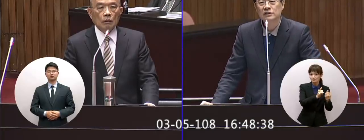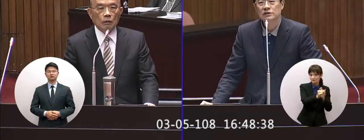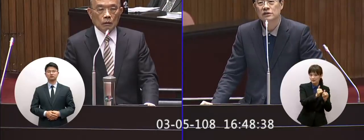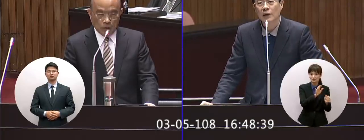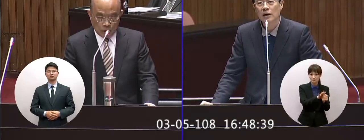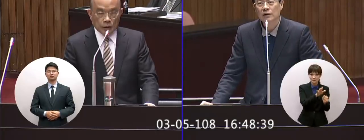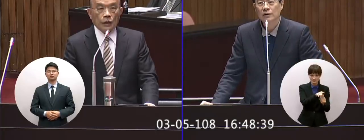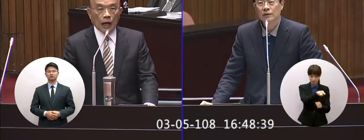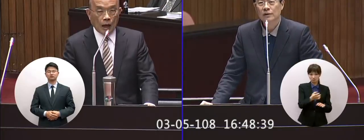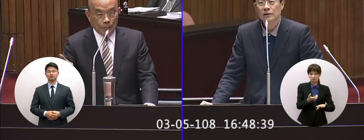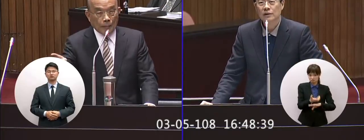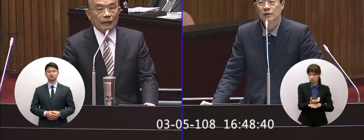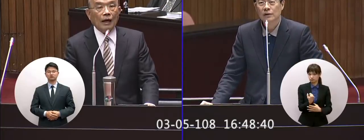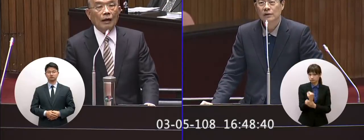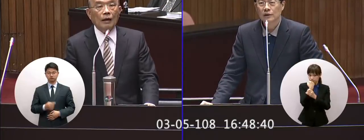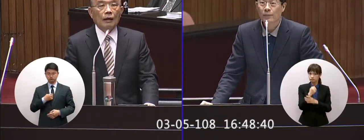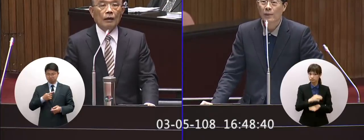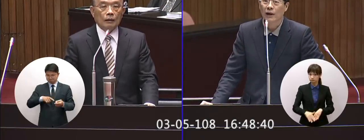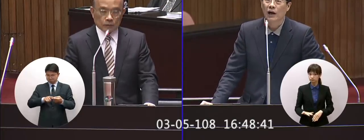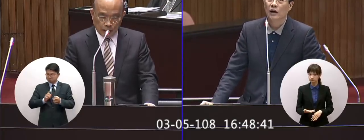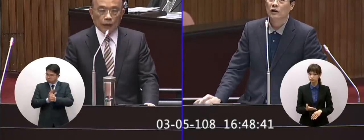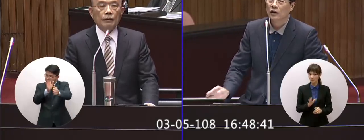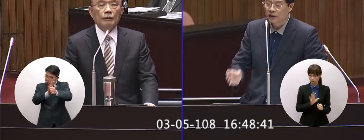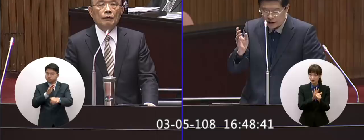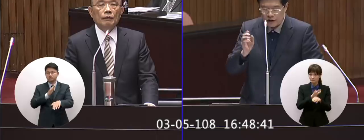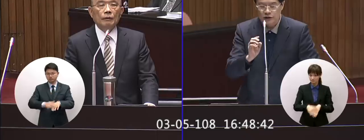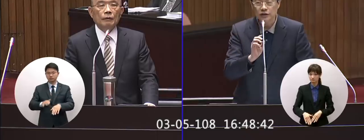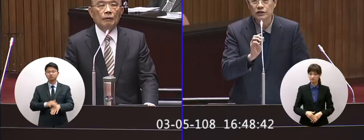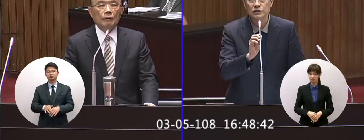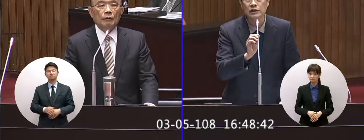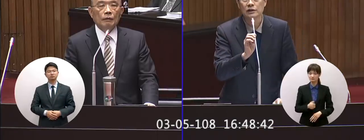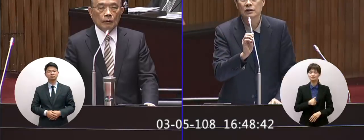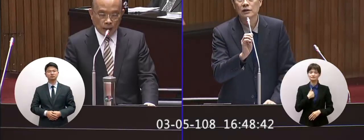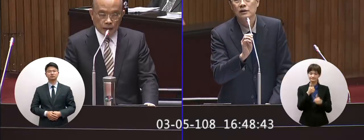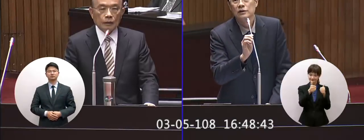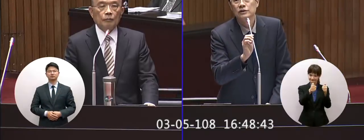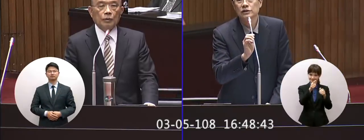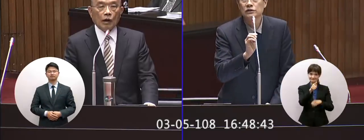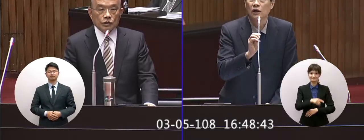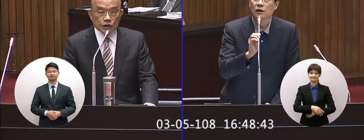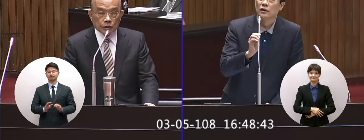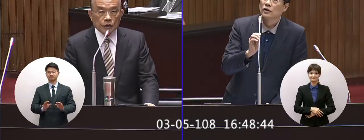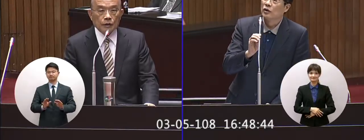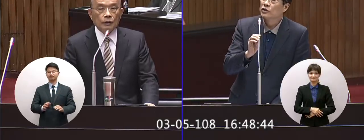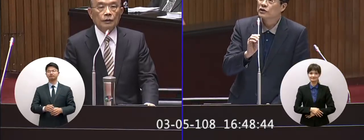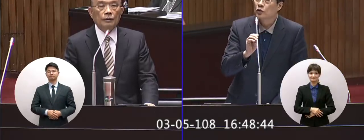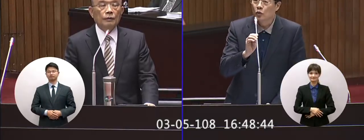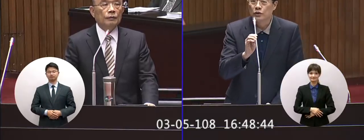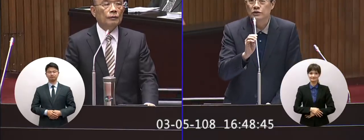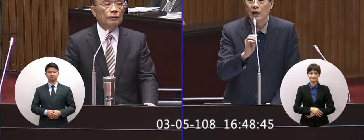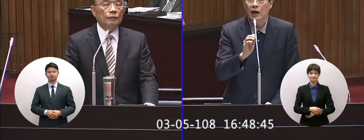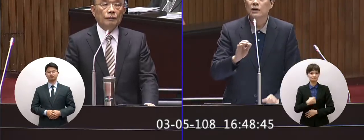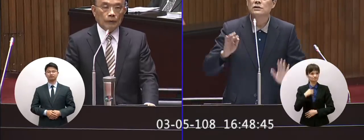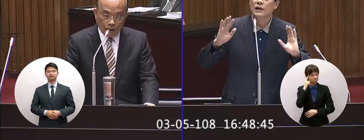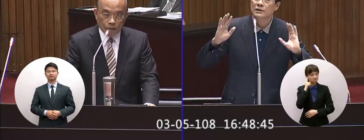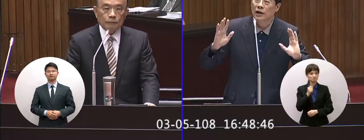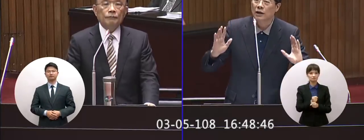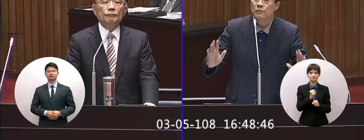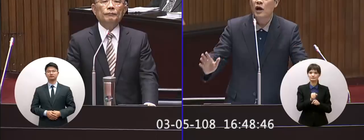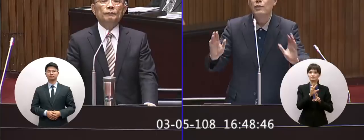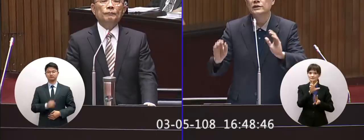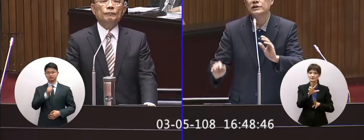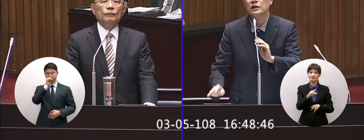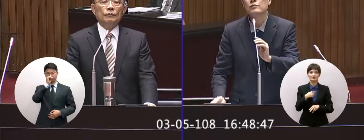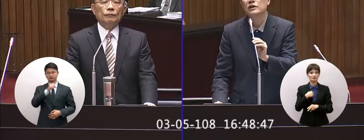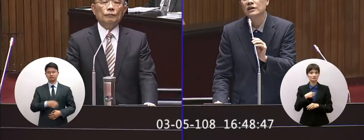意全力来支持吗？ 应该还帮忙他， 会帮忙他。 当然， 那要真的谢谢你。 哪里？ 其实哦，我们就是务实啊，站